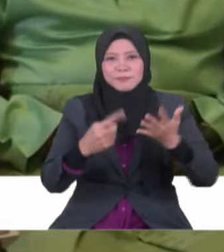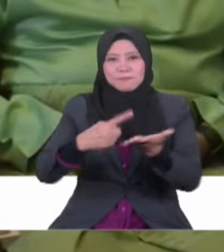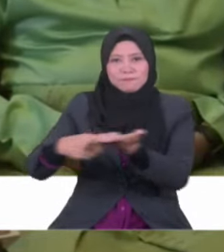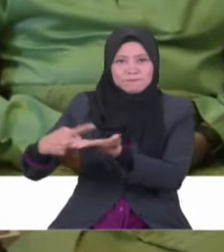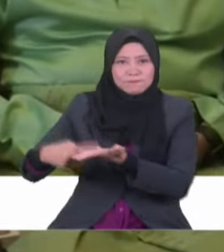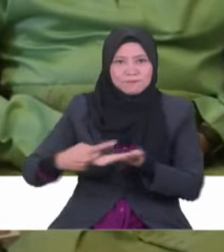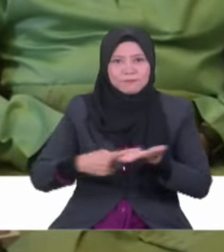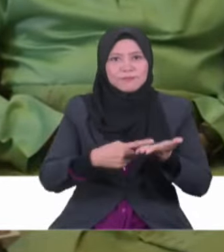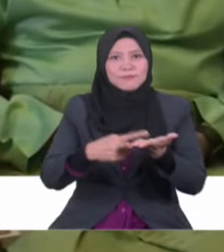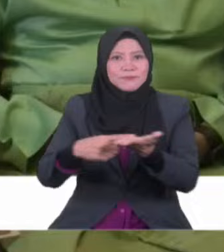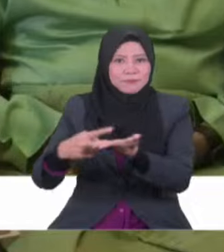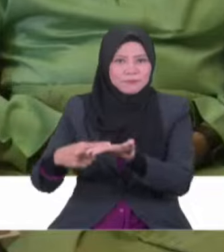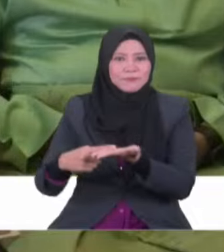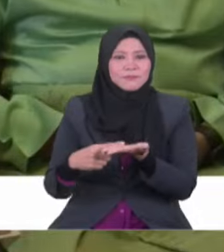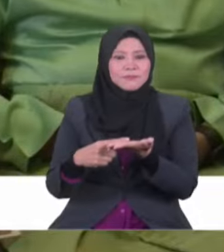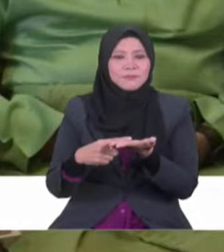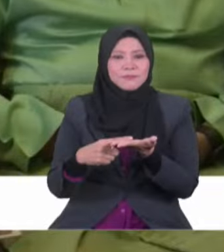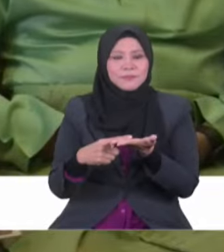perbincangan kita ataupun